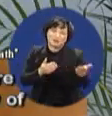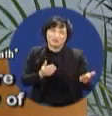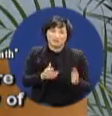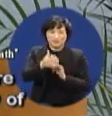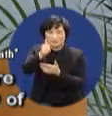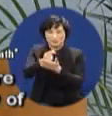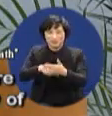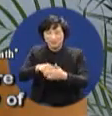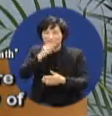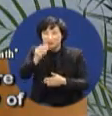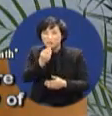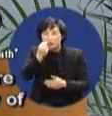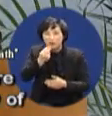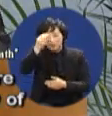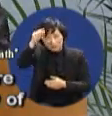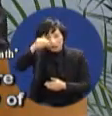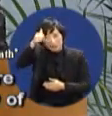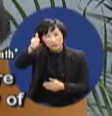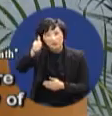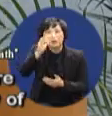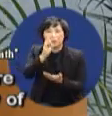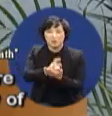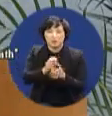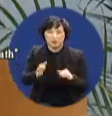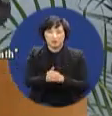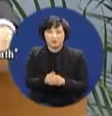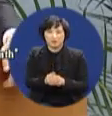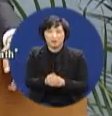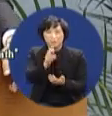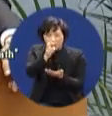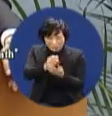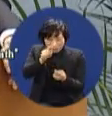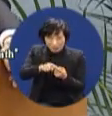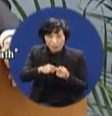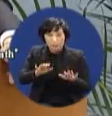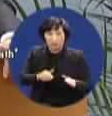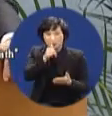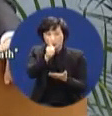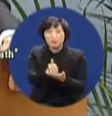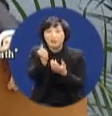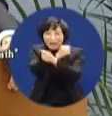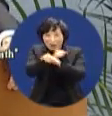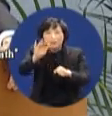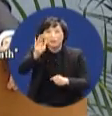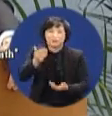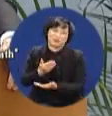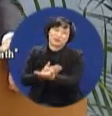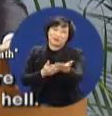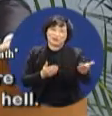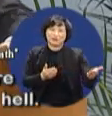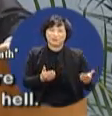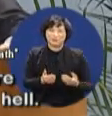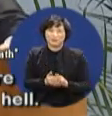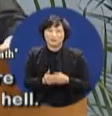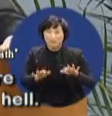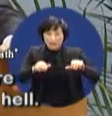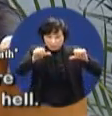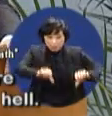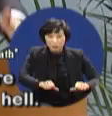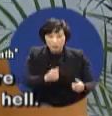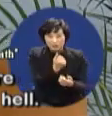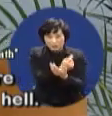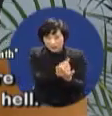예수 안에는 생명의 성령의 법으로 합법적으로 죄에서 해방된 성도요,